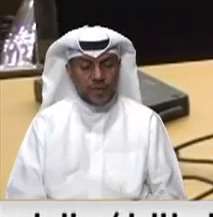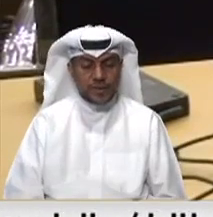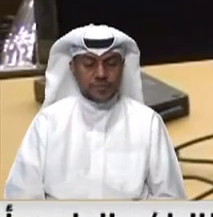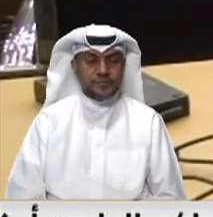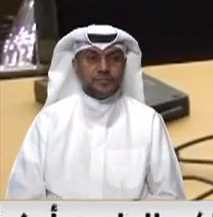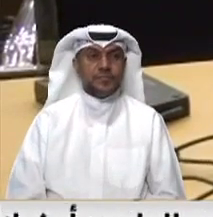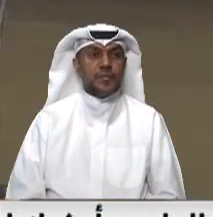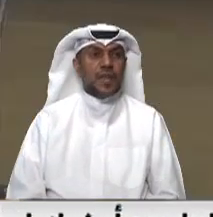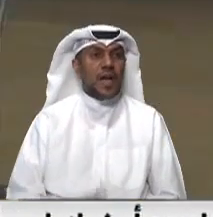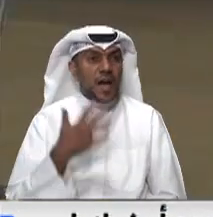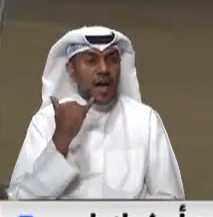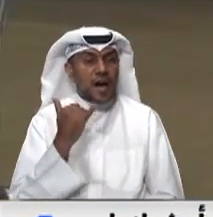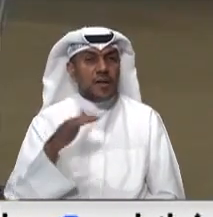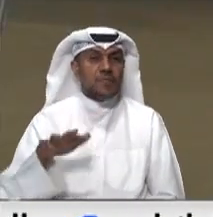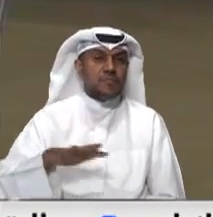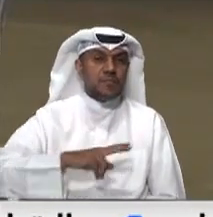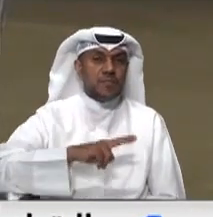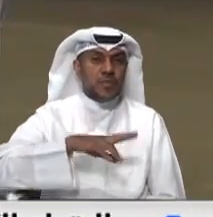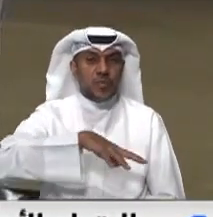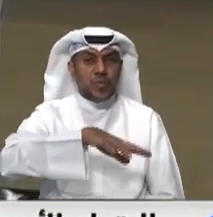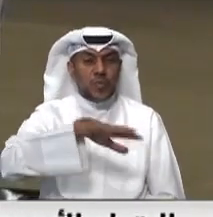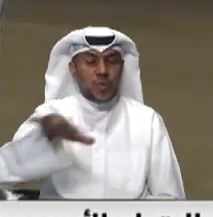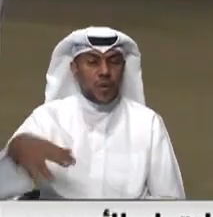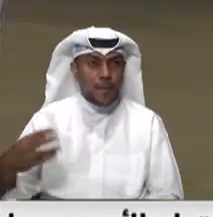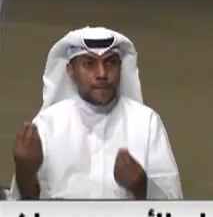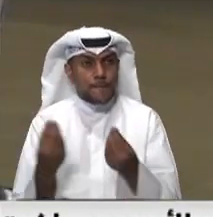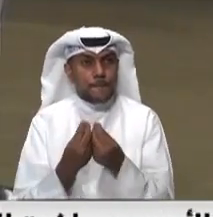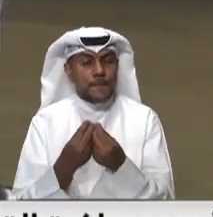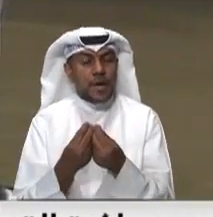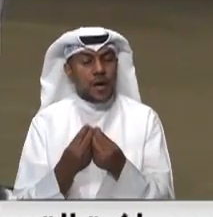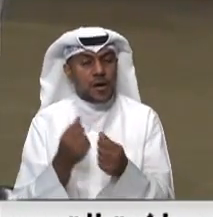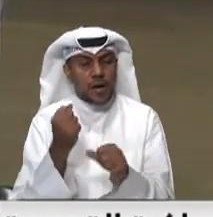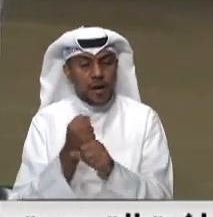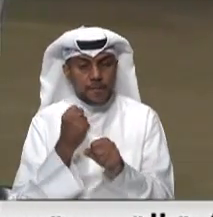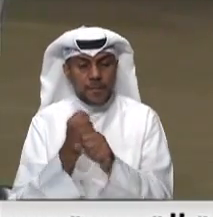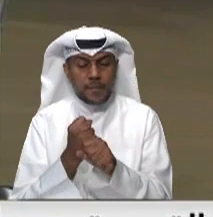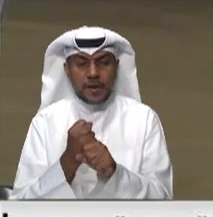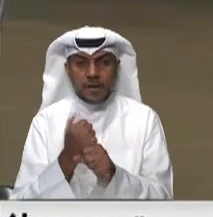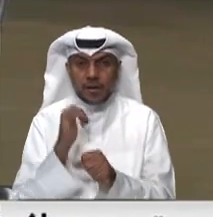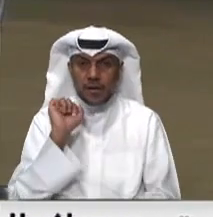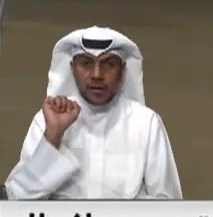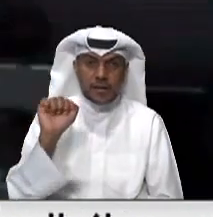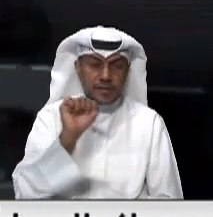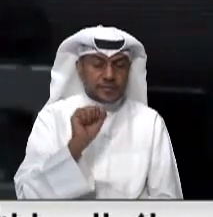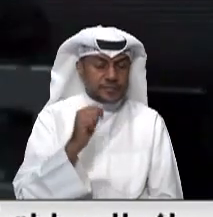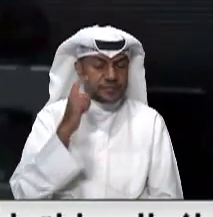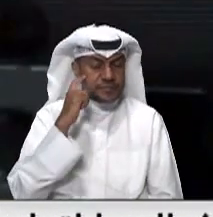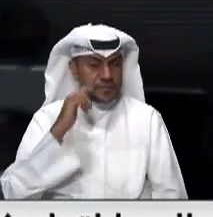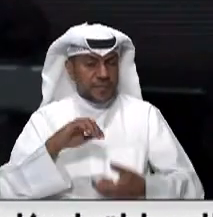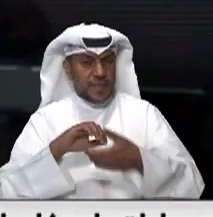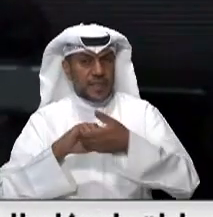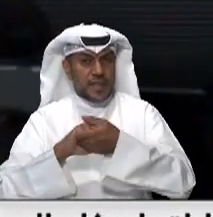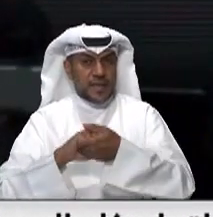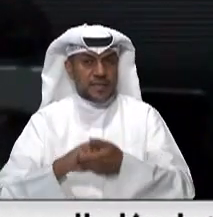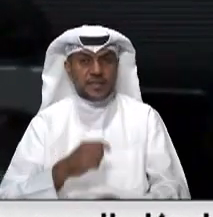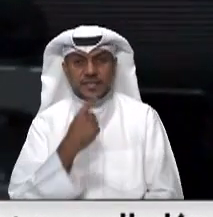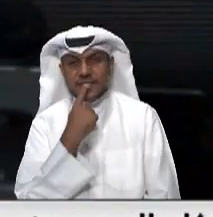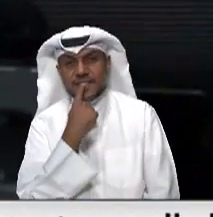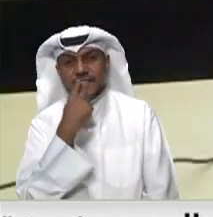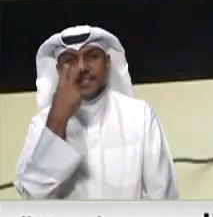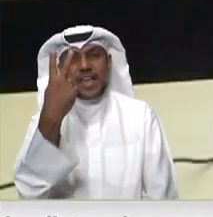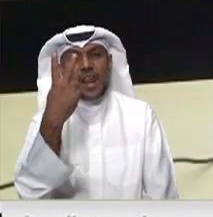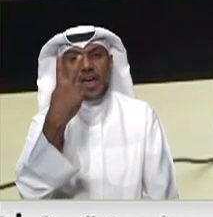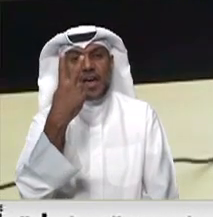الهيئة العربية لمنصب رئيس اللجنة الدائمة للإعلام الجديد في الاتحاد لمدة عامين،